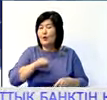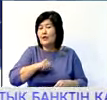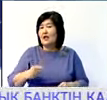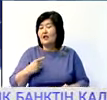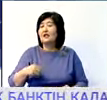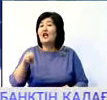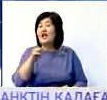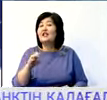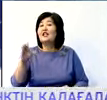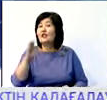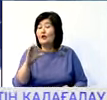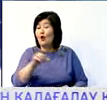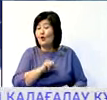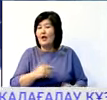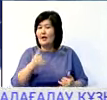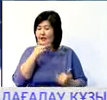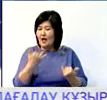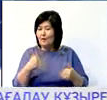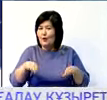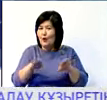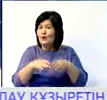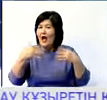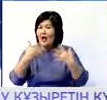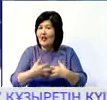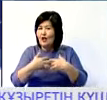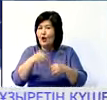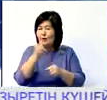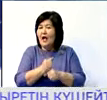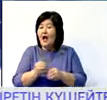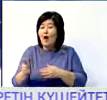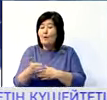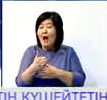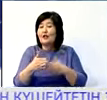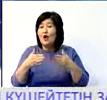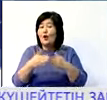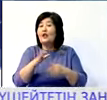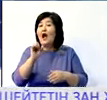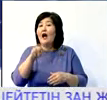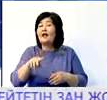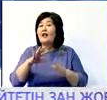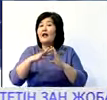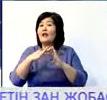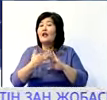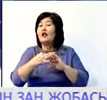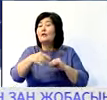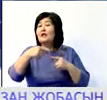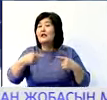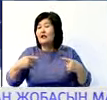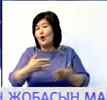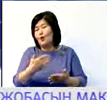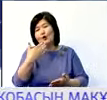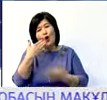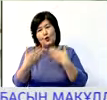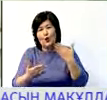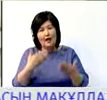Жансерік Насанбаев қолға алған. Заманауи үлгідегі технологиямен жасалған балықшы құралы аралда ғана емес, еліміздің өзге өңірлерінде де